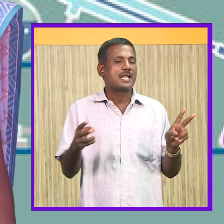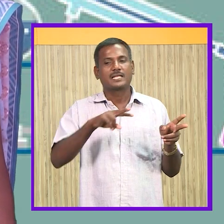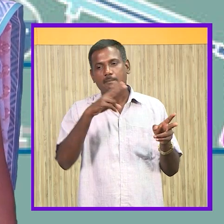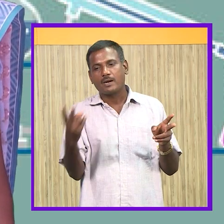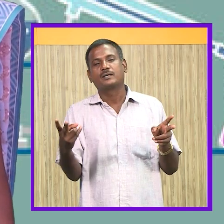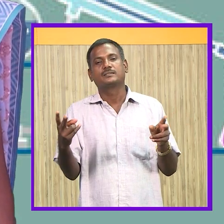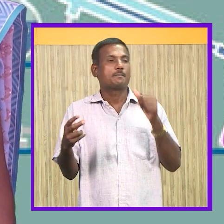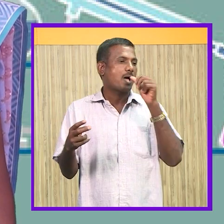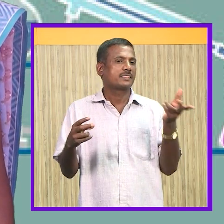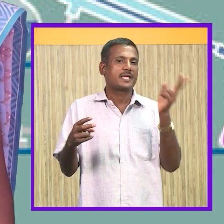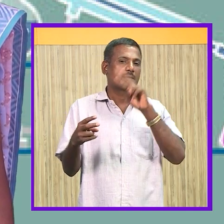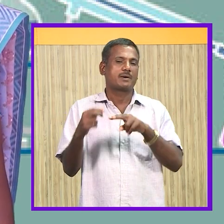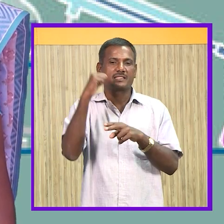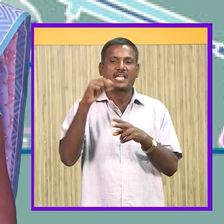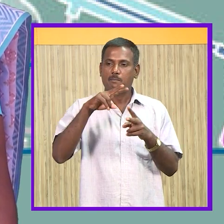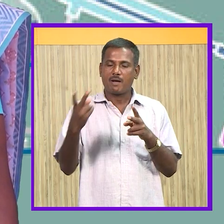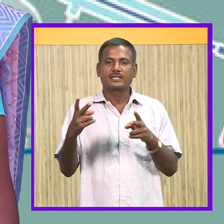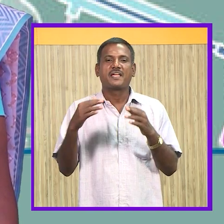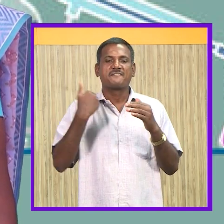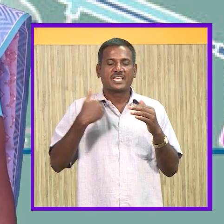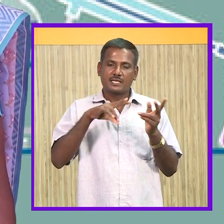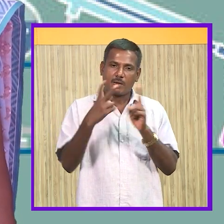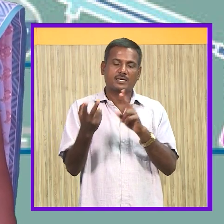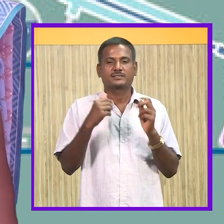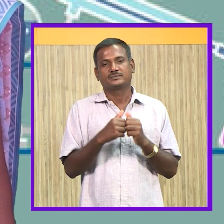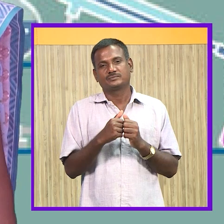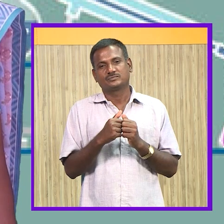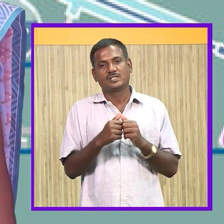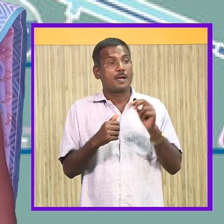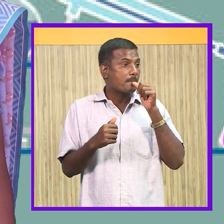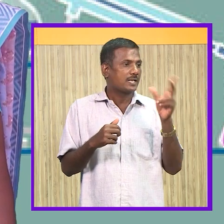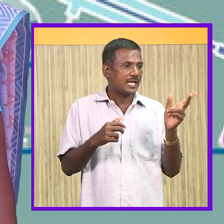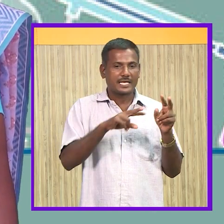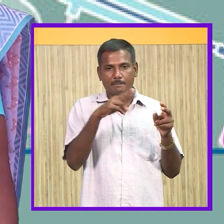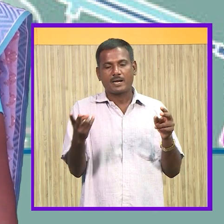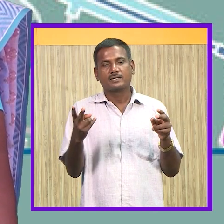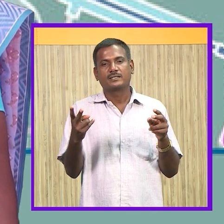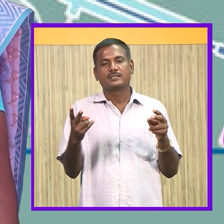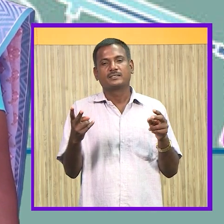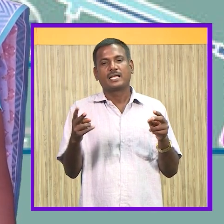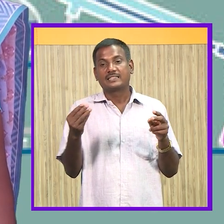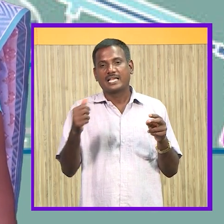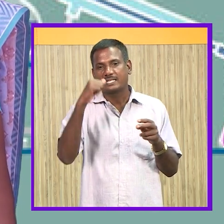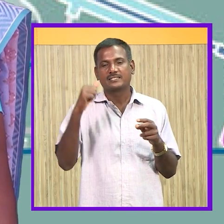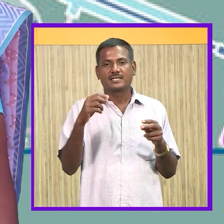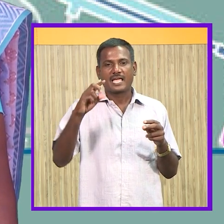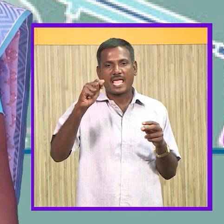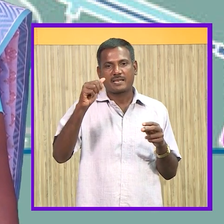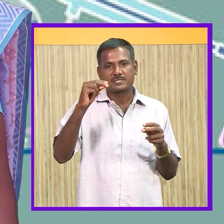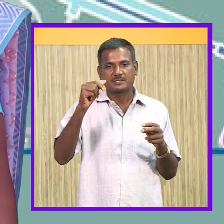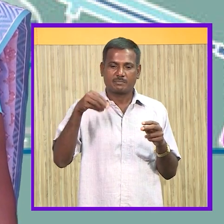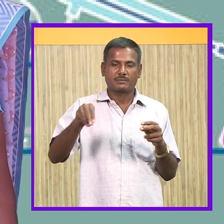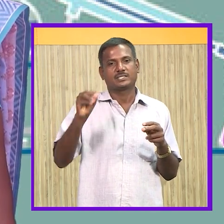தயிராக மாறுவதும் ஒரு வேதியியல் மாற்றமாகும். பாலை தயிராக மாற்ற தயிரை தவிர எலுமிச்சம்பழத்தையும்